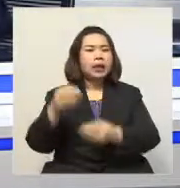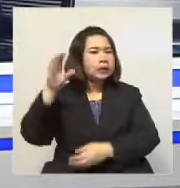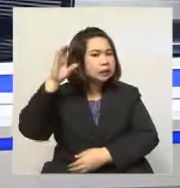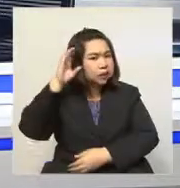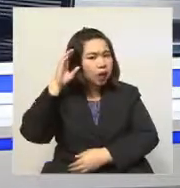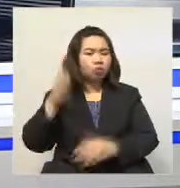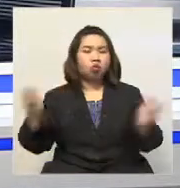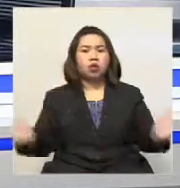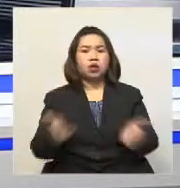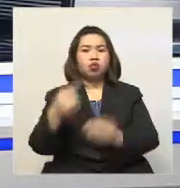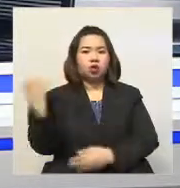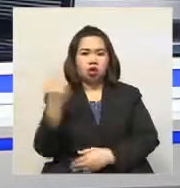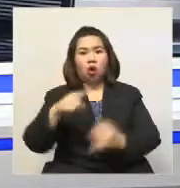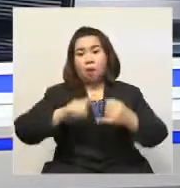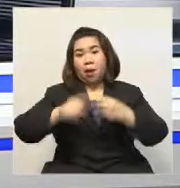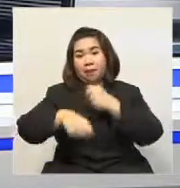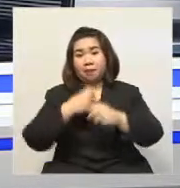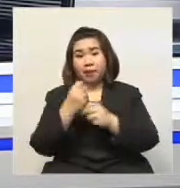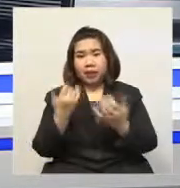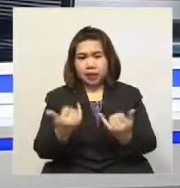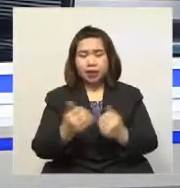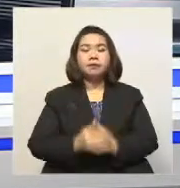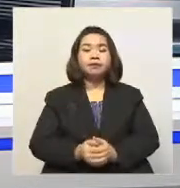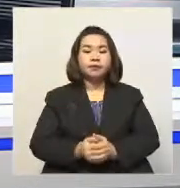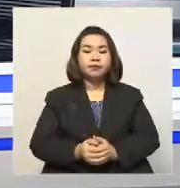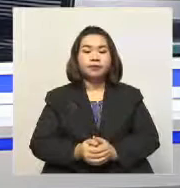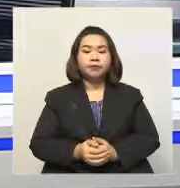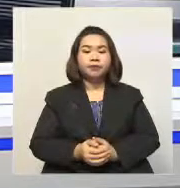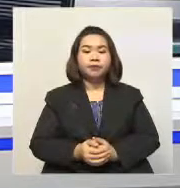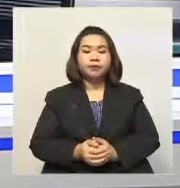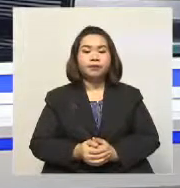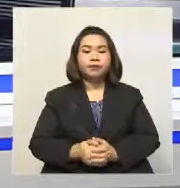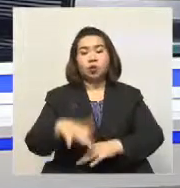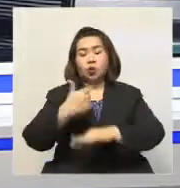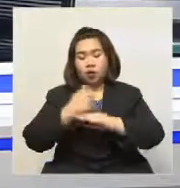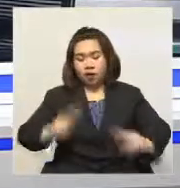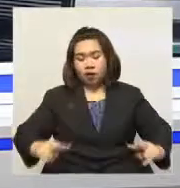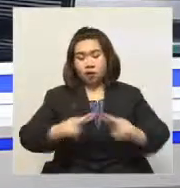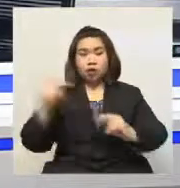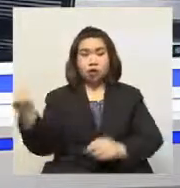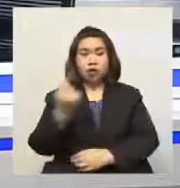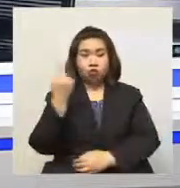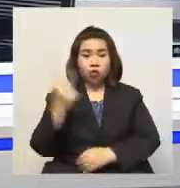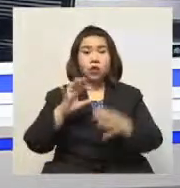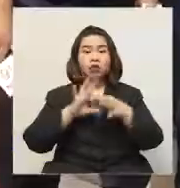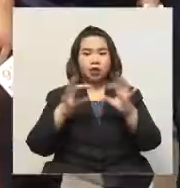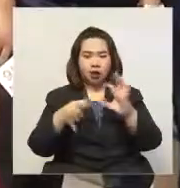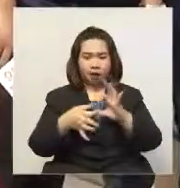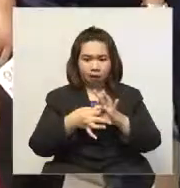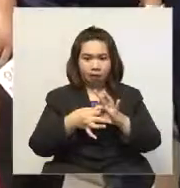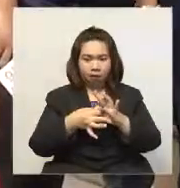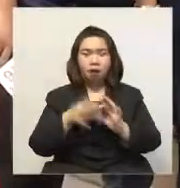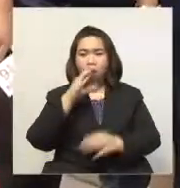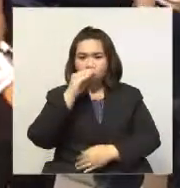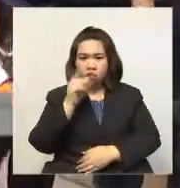ตุ้นการท่องเที่ยวในช่วงปลายปีนี้ค่ะซึ่งในส่วนของนายวีรศักดิ์โคสุรัตน์รัฐมนตรีว่าการกระทรวงการท่องเที่ยวและกีฬานะคะท่าน